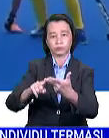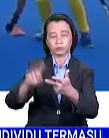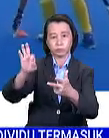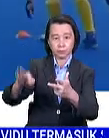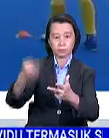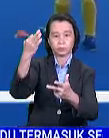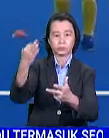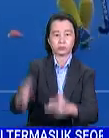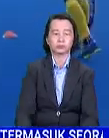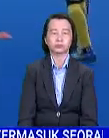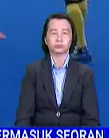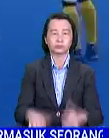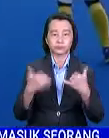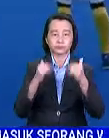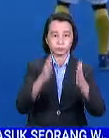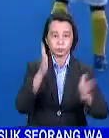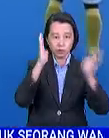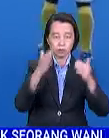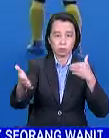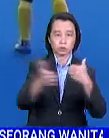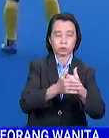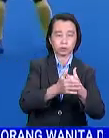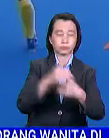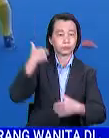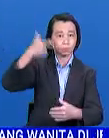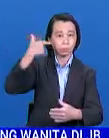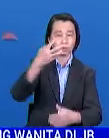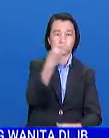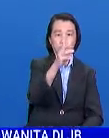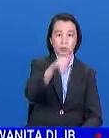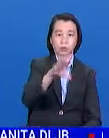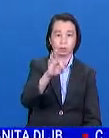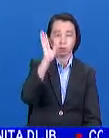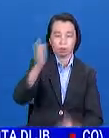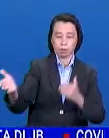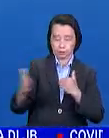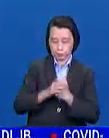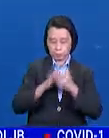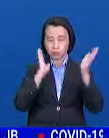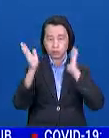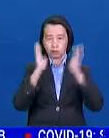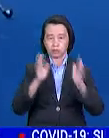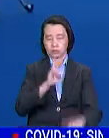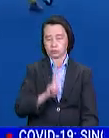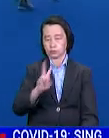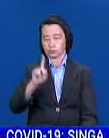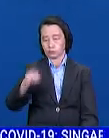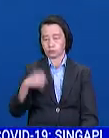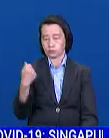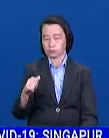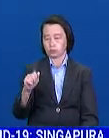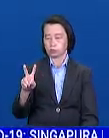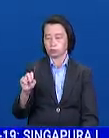cheese pemain-pemain negara tiba di London pada sembah September lalu dan akan kembali ke Malaysia pada 22-10-2017